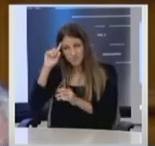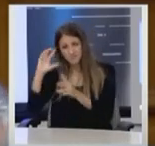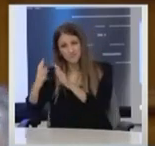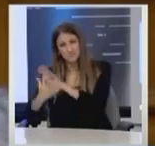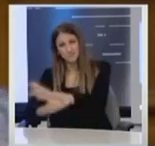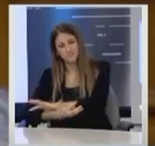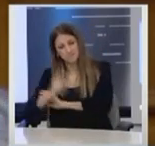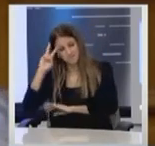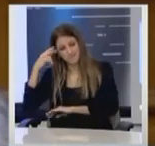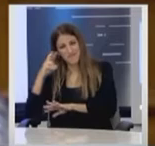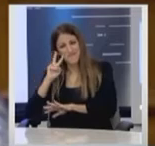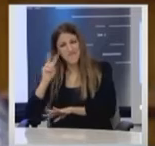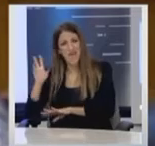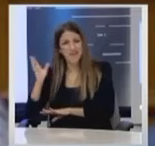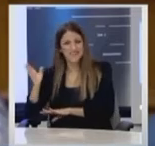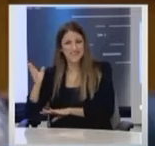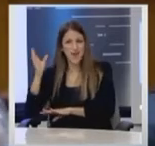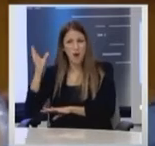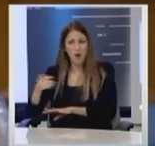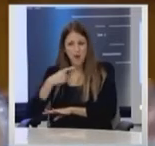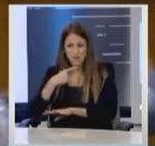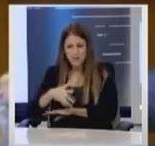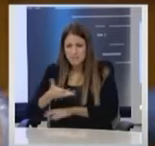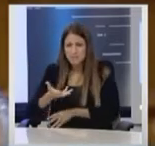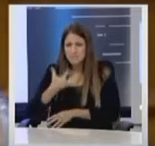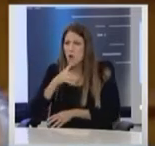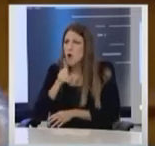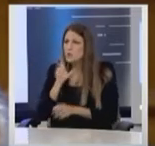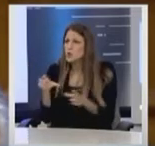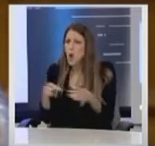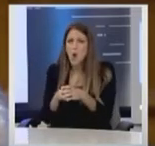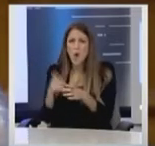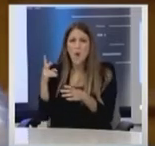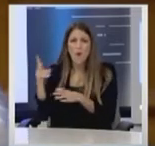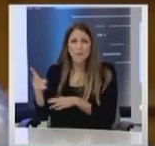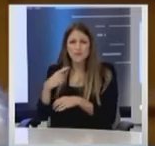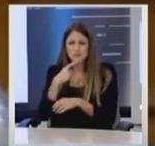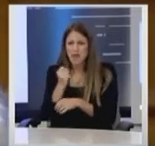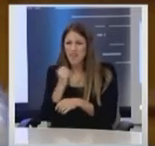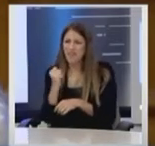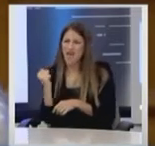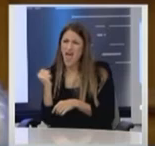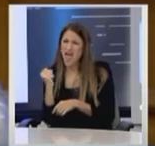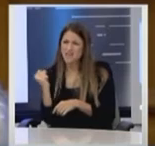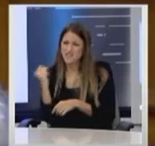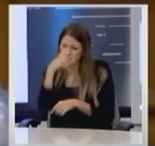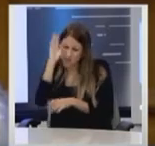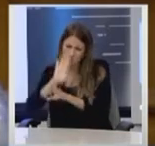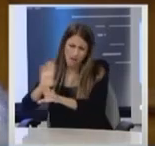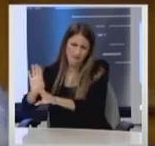συσπήρωσης του κόμματός του και παραχώρησης χώρου, θα έλεγα εγώ, στην ακραία δεξιά πτέρυγα. Δικαίωμά σας είναι όλα